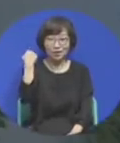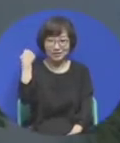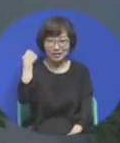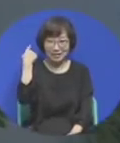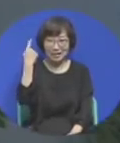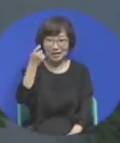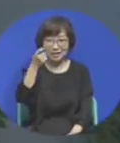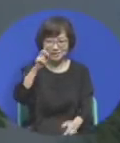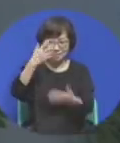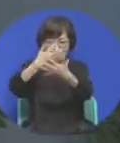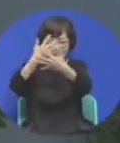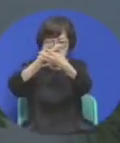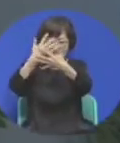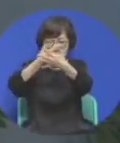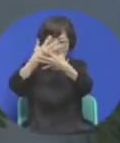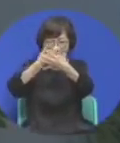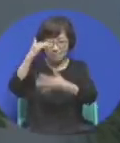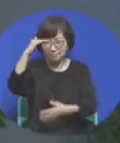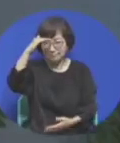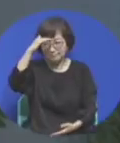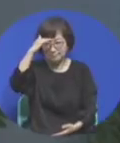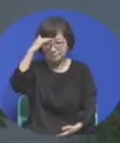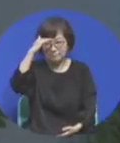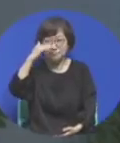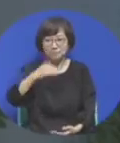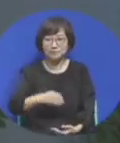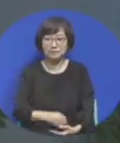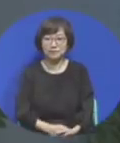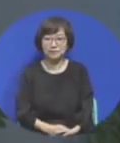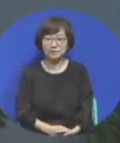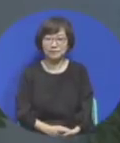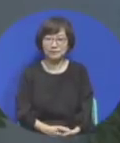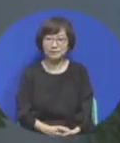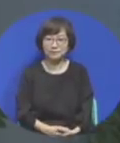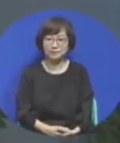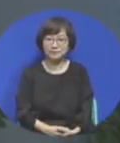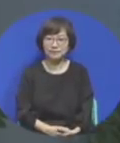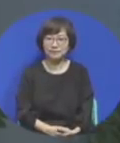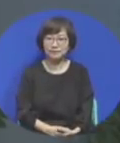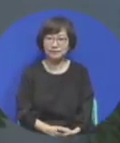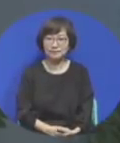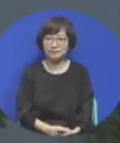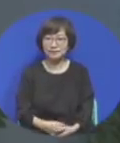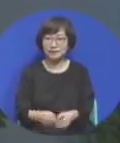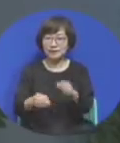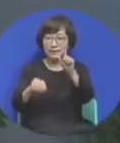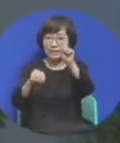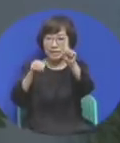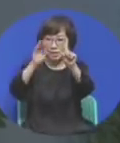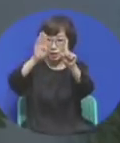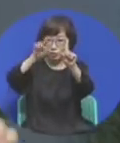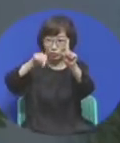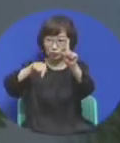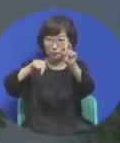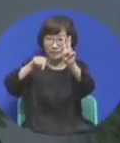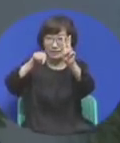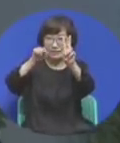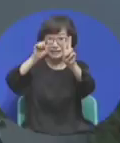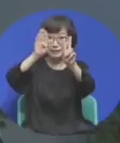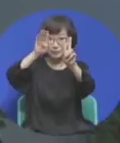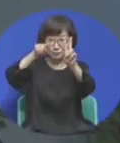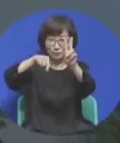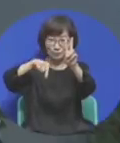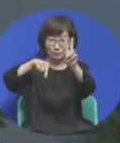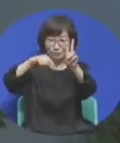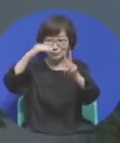this documentary that was made like a movie. In Korean it's called Mumungwan. It's a military and non-military civil officers. 1부, 2부 된 겁니다. And there was part 1 and part